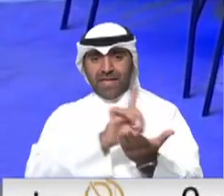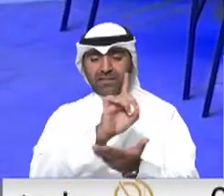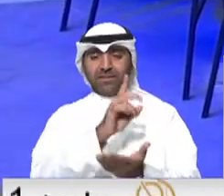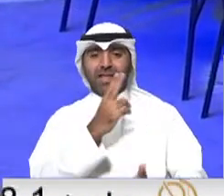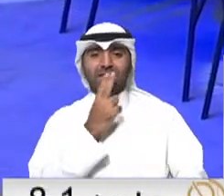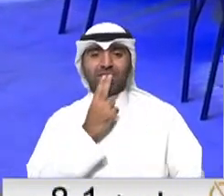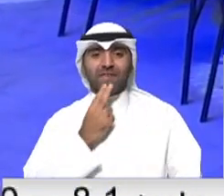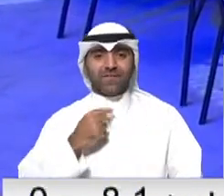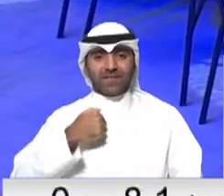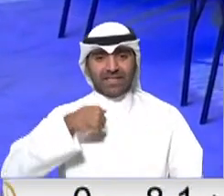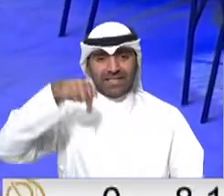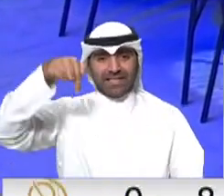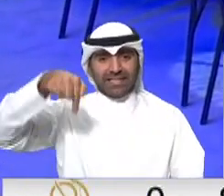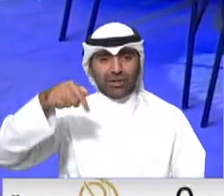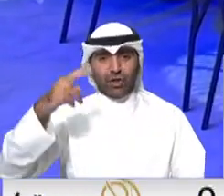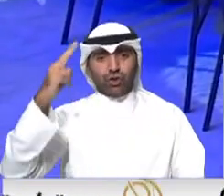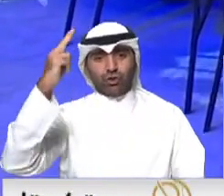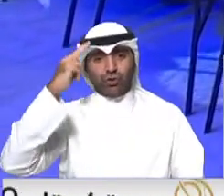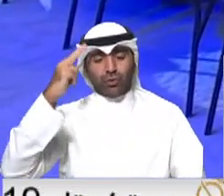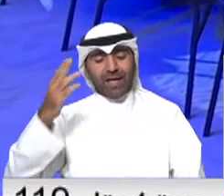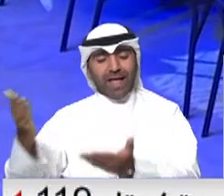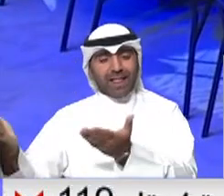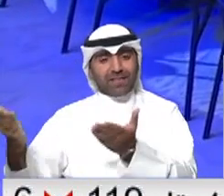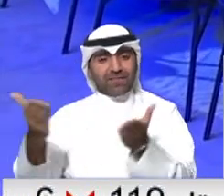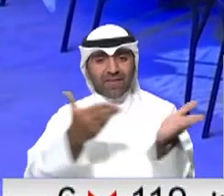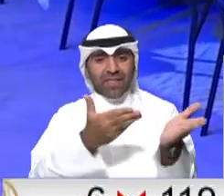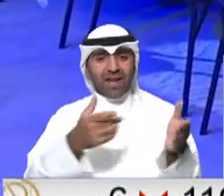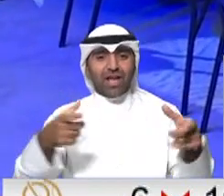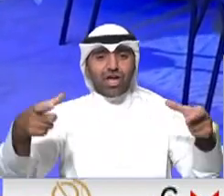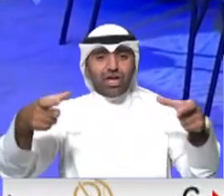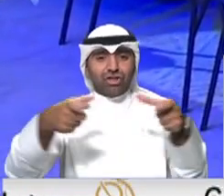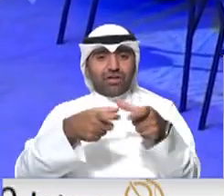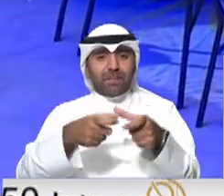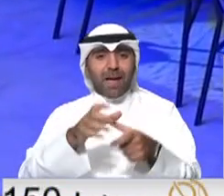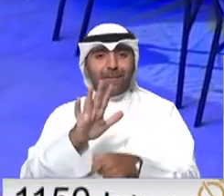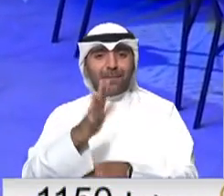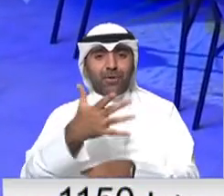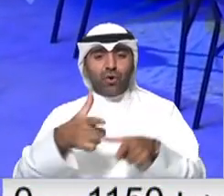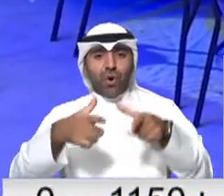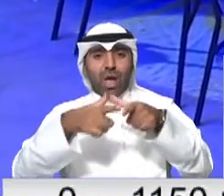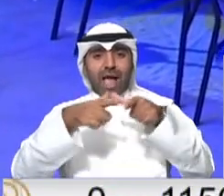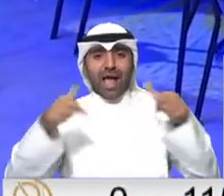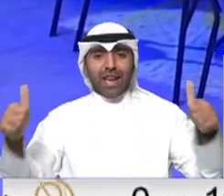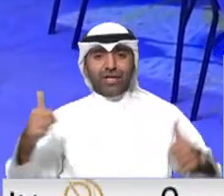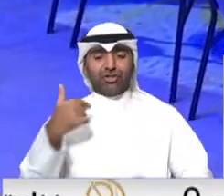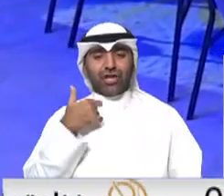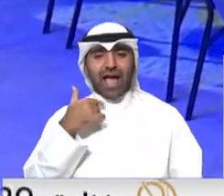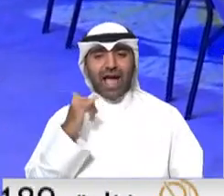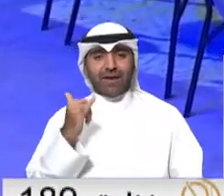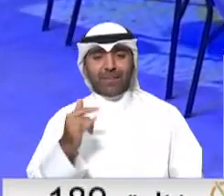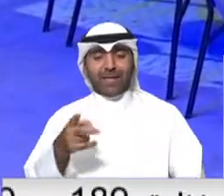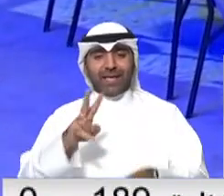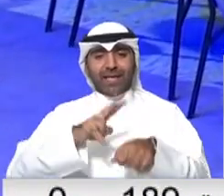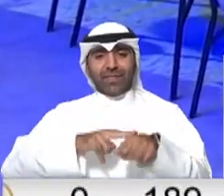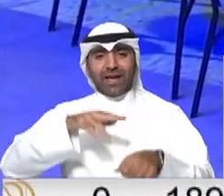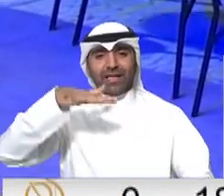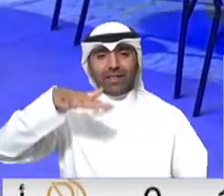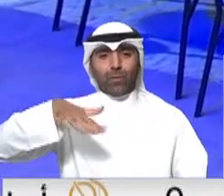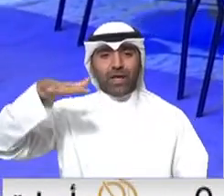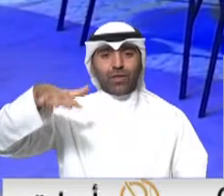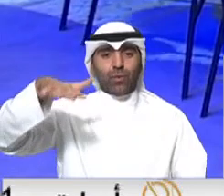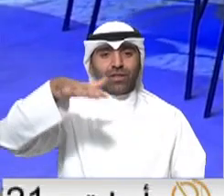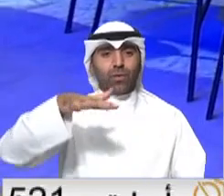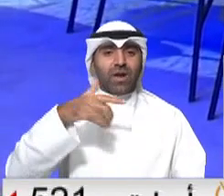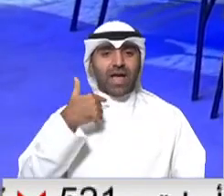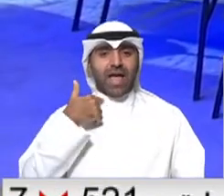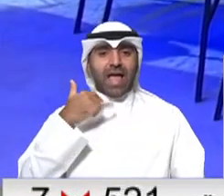من مبادرات كبيرة جدا للتخفيف من أثار التغير المناخي، وأيضا هناك مبادرات على المستوى